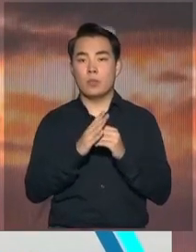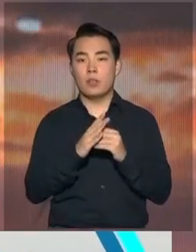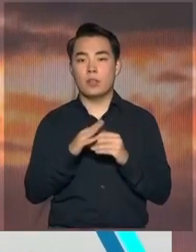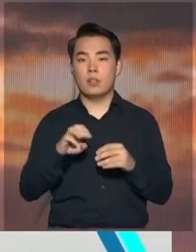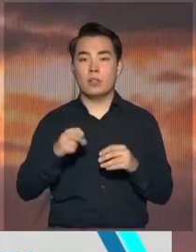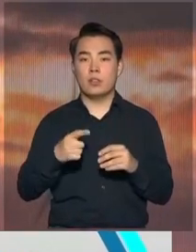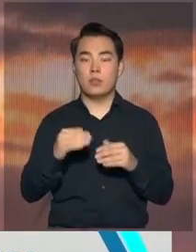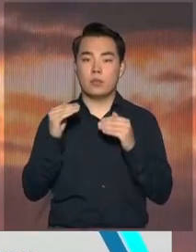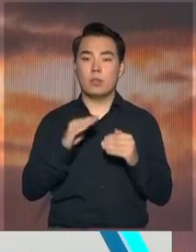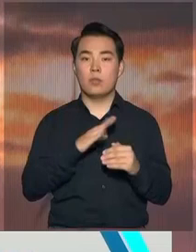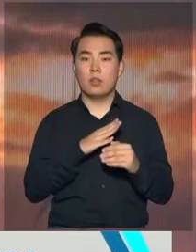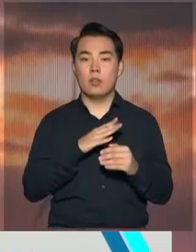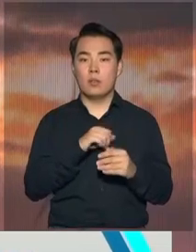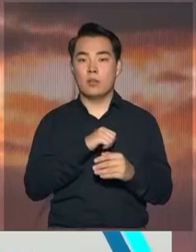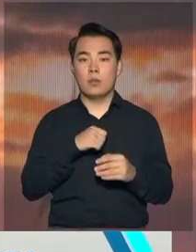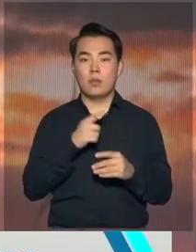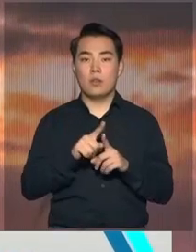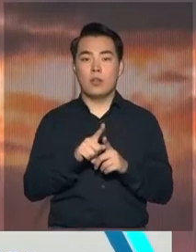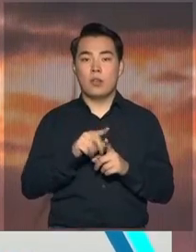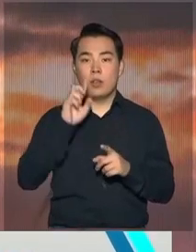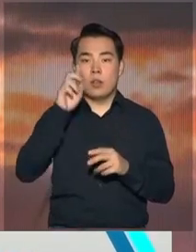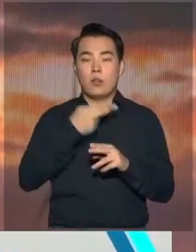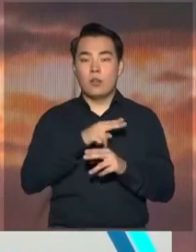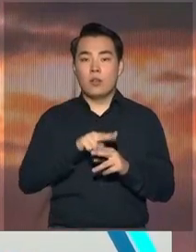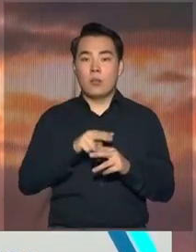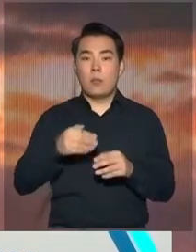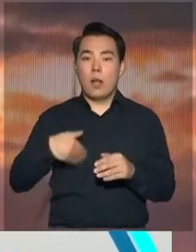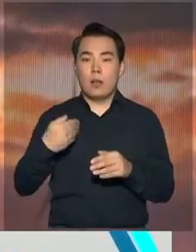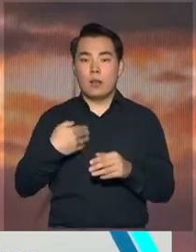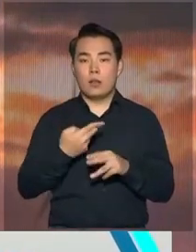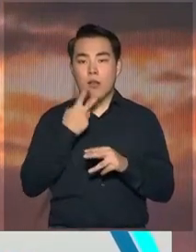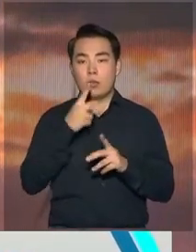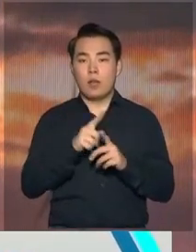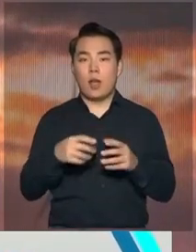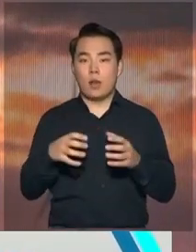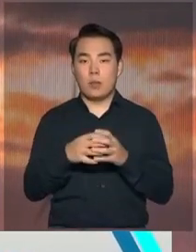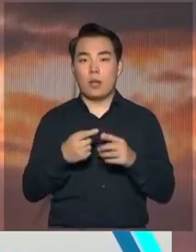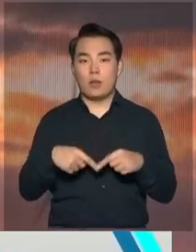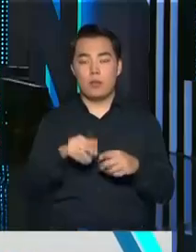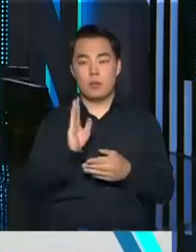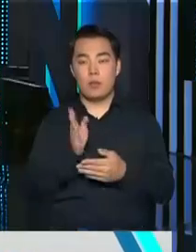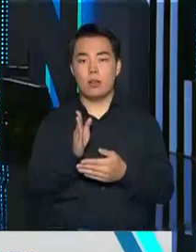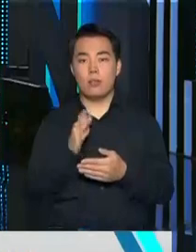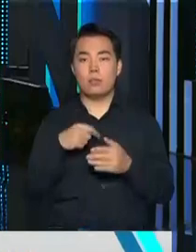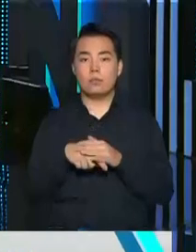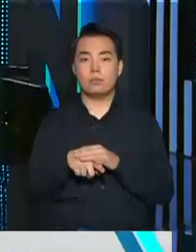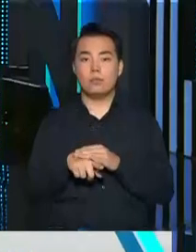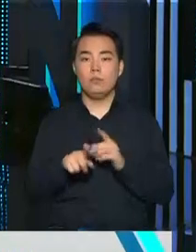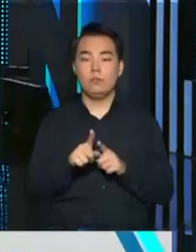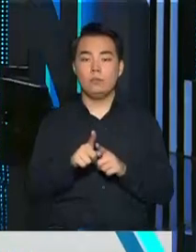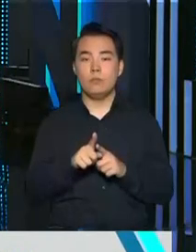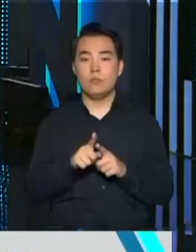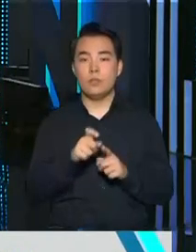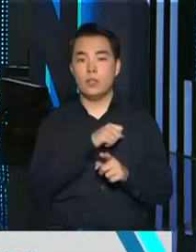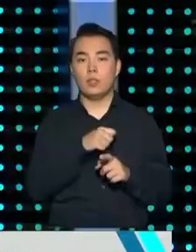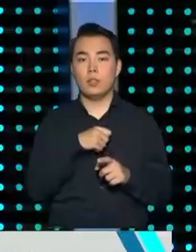дегеніміз еліміз үшін, жаңағы тұтынушылар үшін өте пайдалы объектілер болып табылады. Жақсы, осы біз балама ретінде